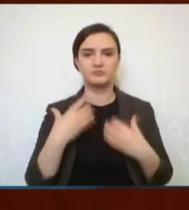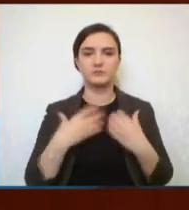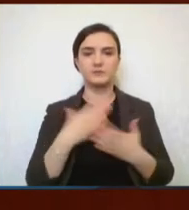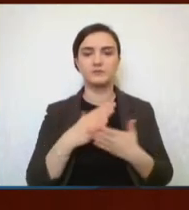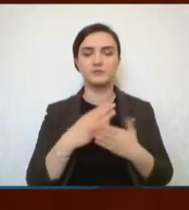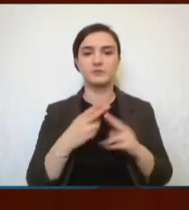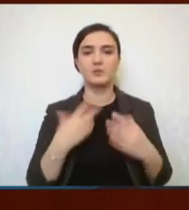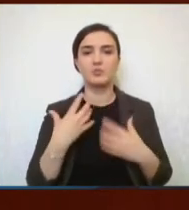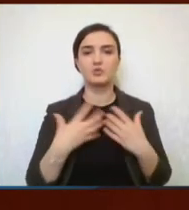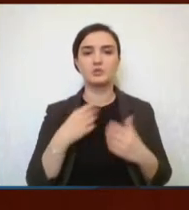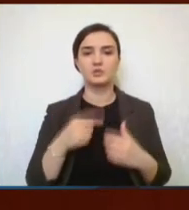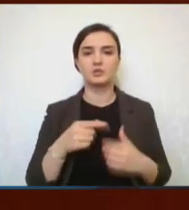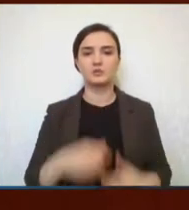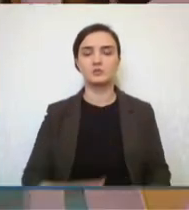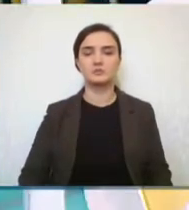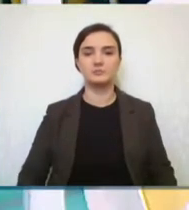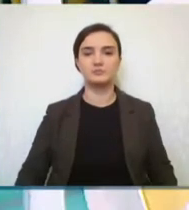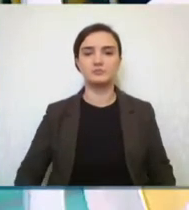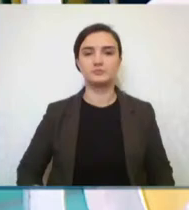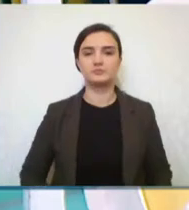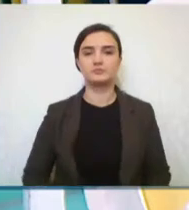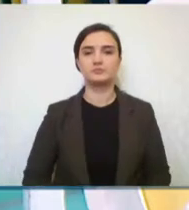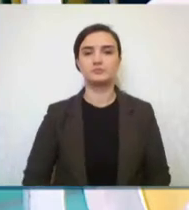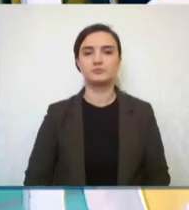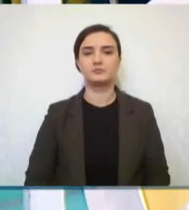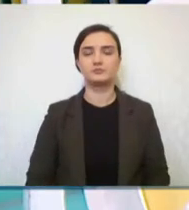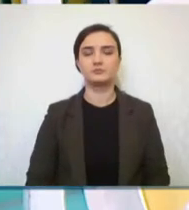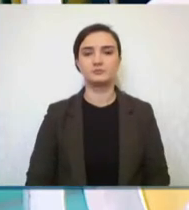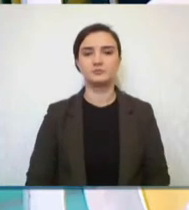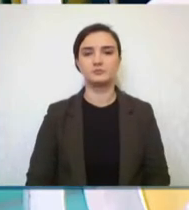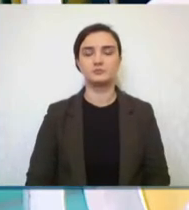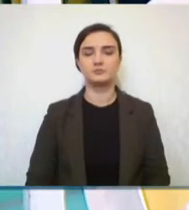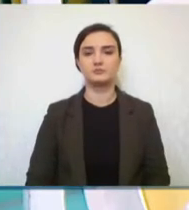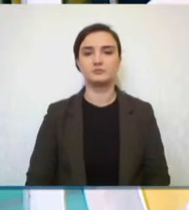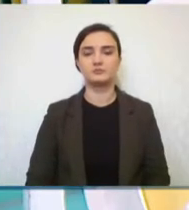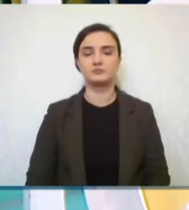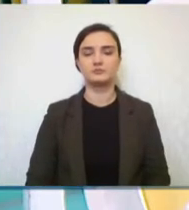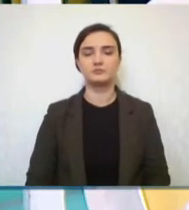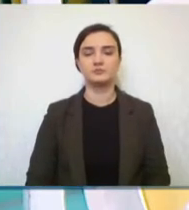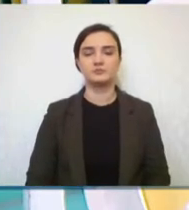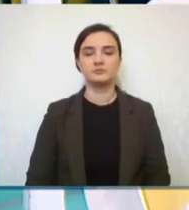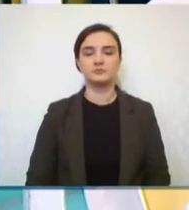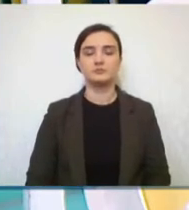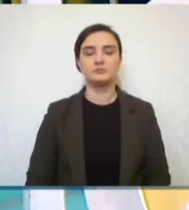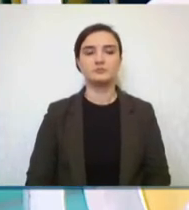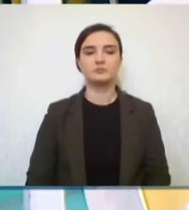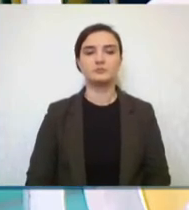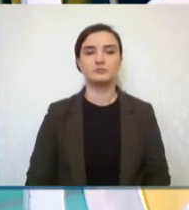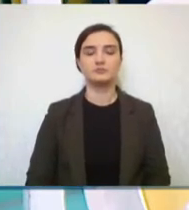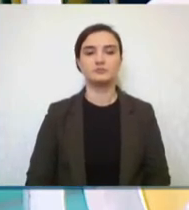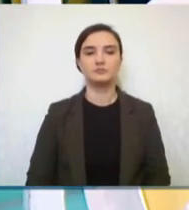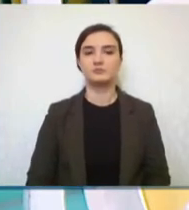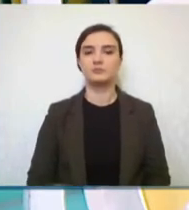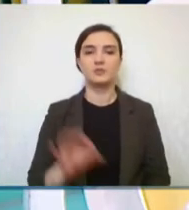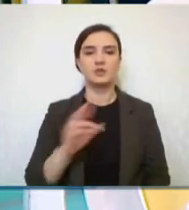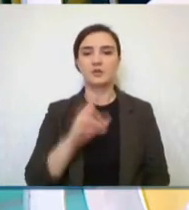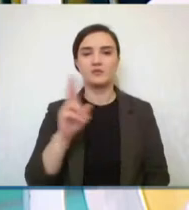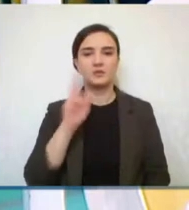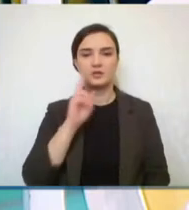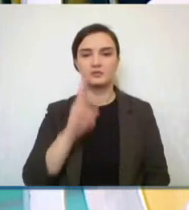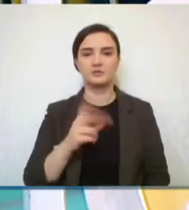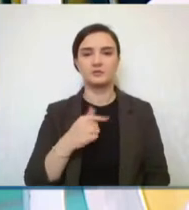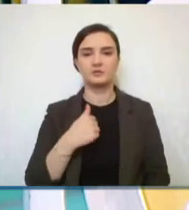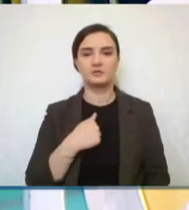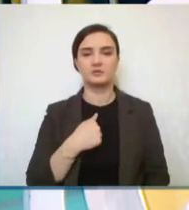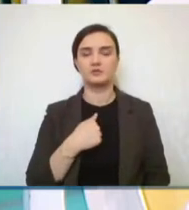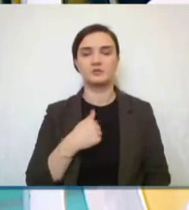კომპონენტს. აი ჯერ ეს ერთი ეგ მე მგონი მეცნიერებად ზუსტად არიცის რა გავლენები და როგორ ექნება და შესაბამისად მე პასუხი როგორ მექნება ჩვეულებრივ